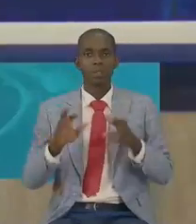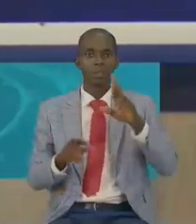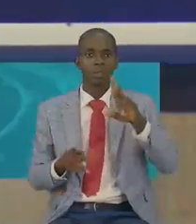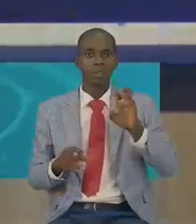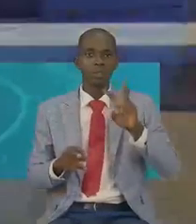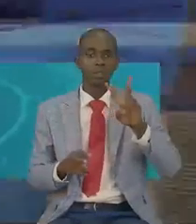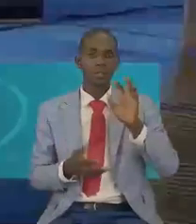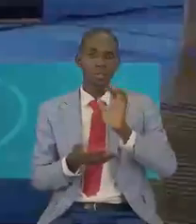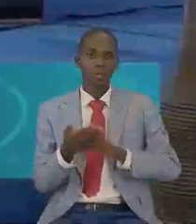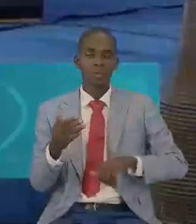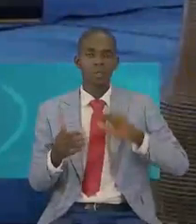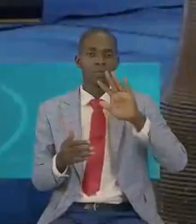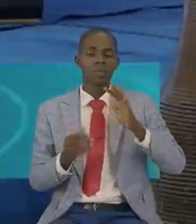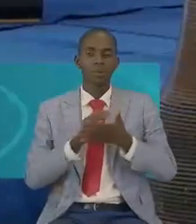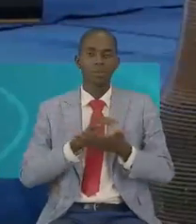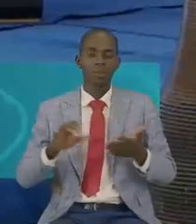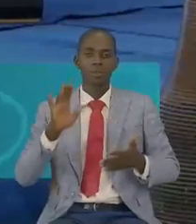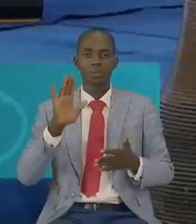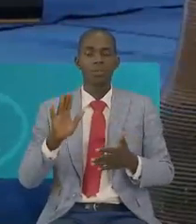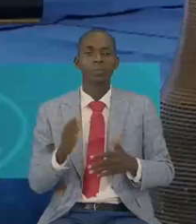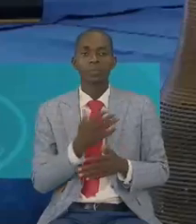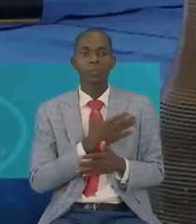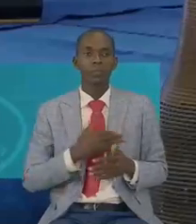Apocalypse 5, verset 5.